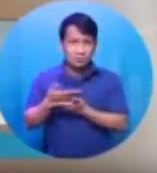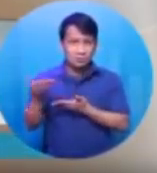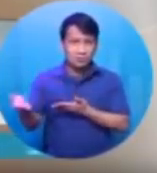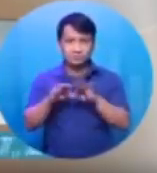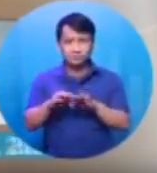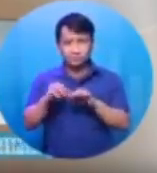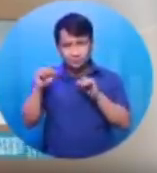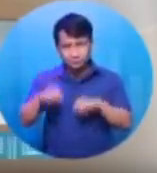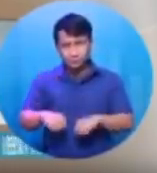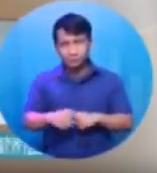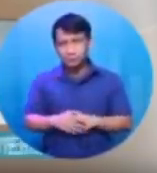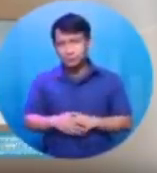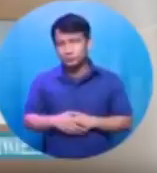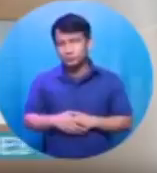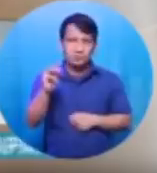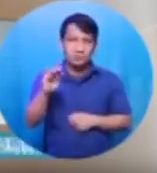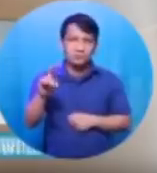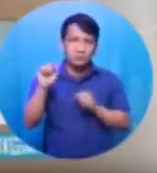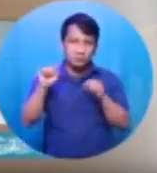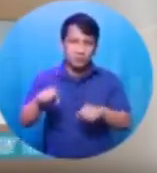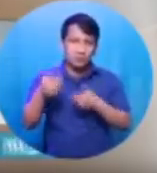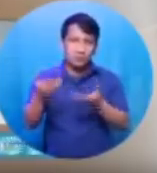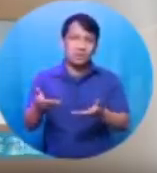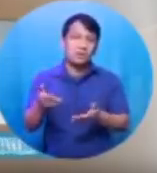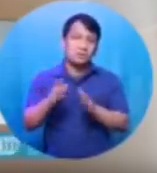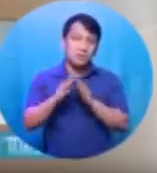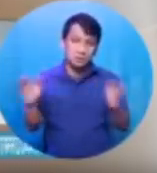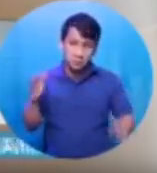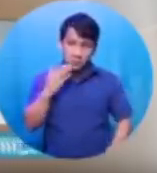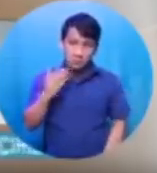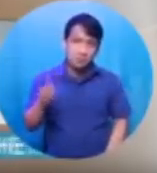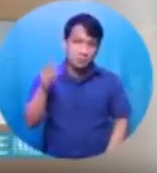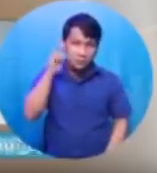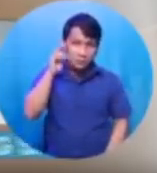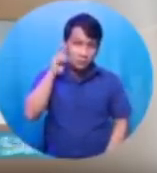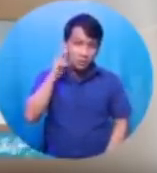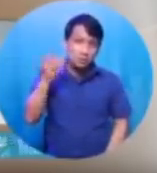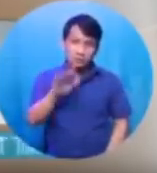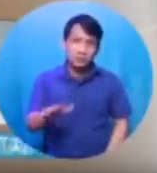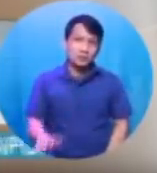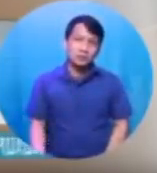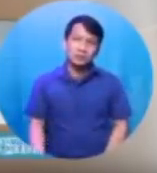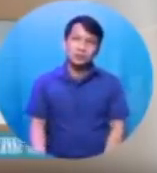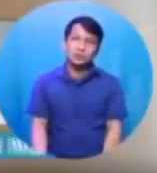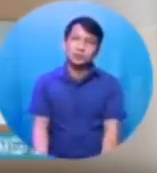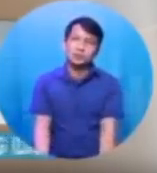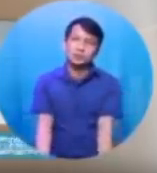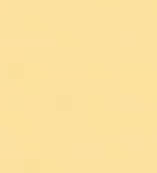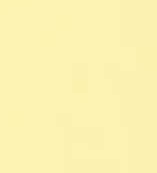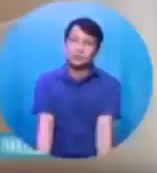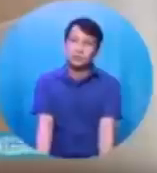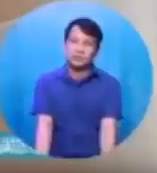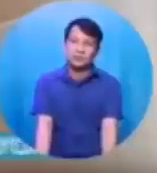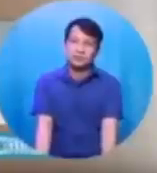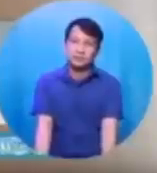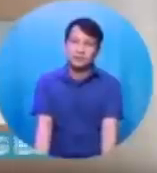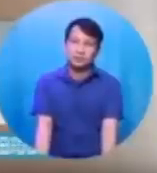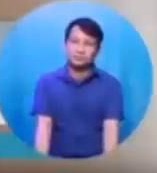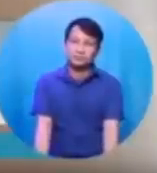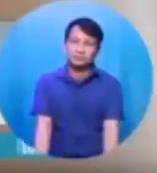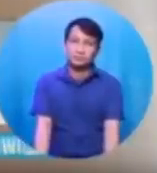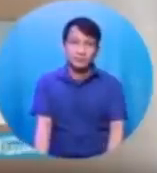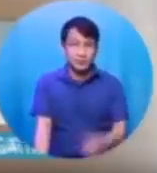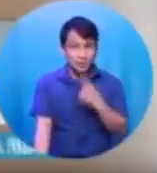pong ibigay doon yung bata. Madam Nora, sobrang thank you. Mabuhay kayo. God bless po. Apo. Thank you. Ayan, narinig